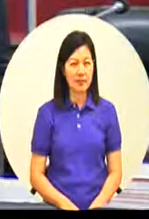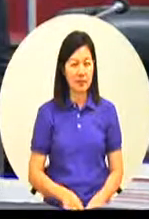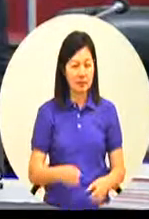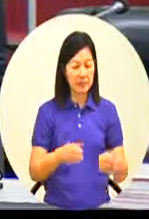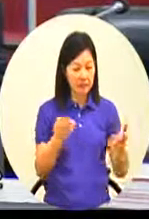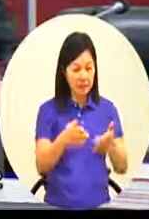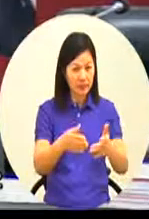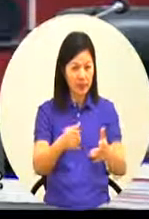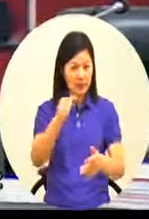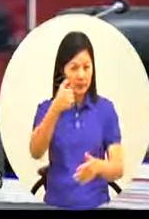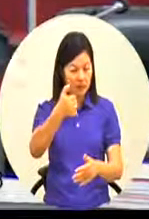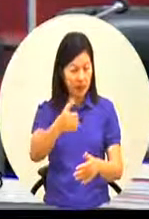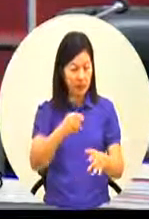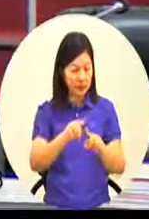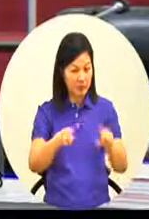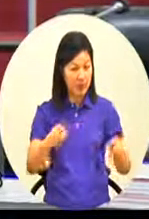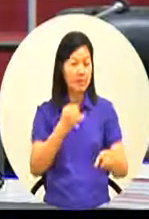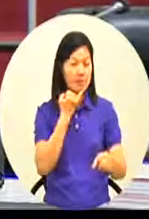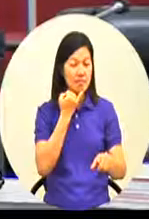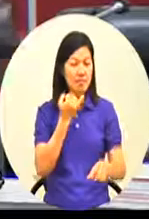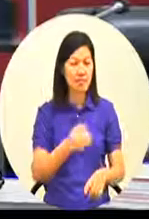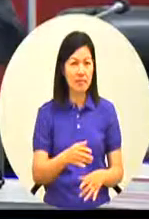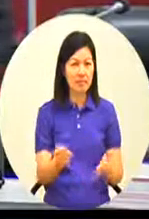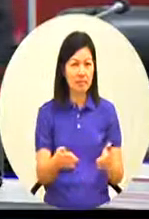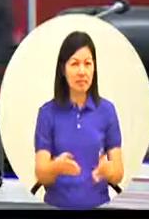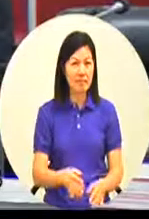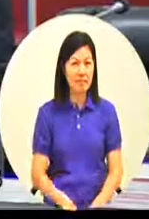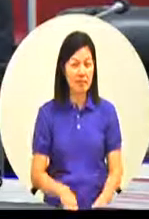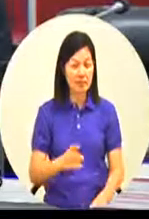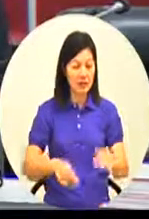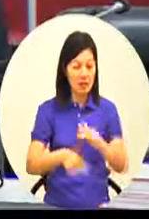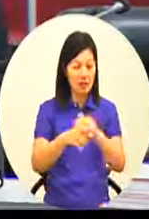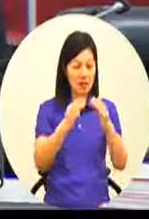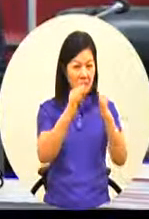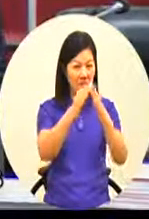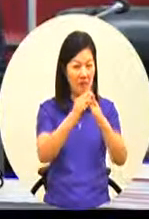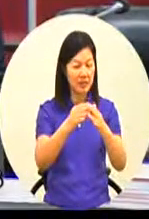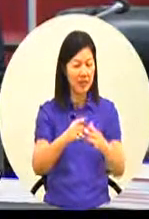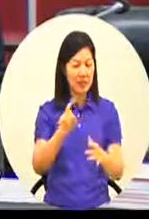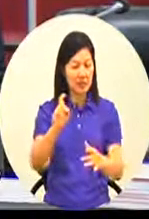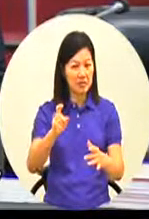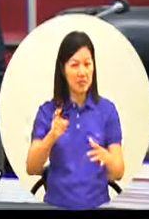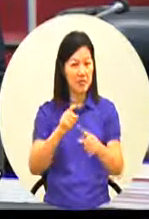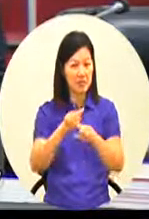哈，可是有100坪哦，加上盖违建就差不多到80坪了啦，哈，